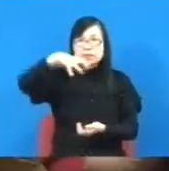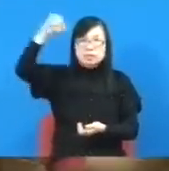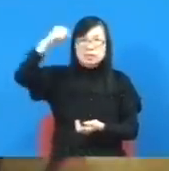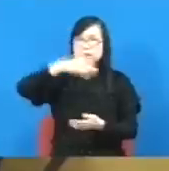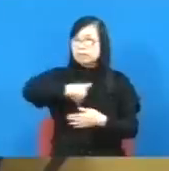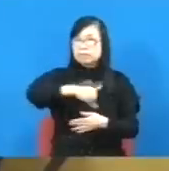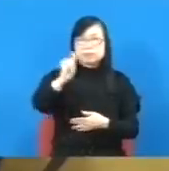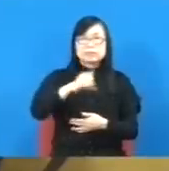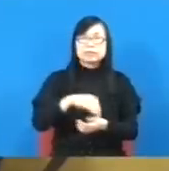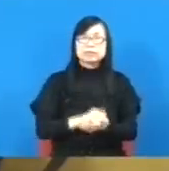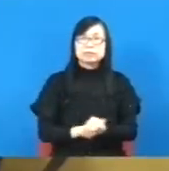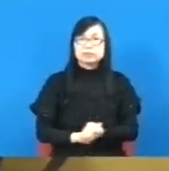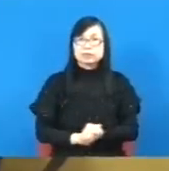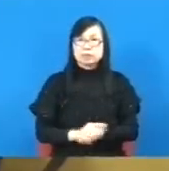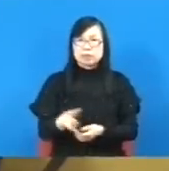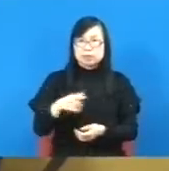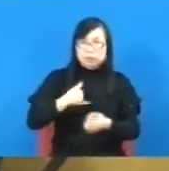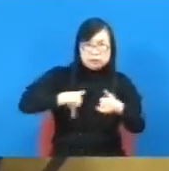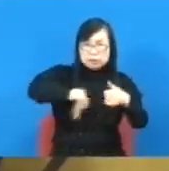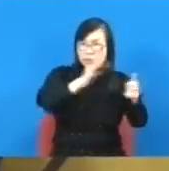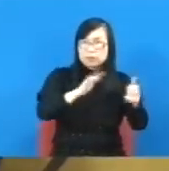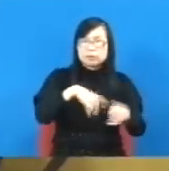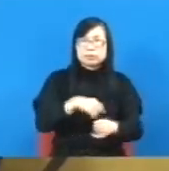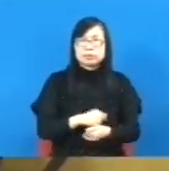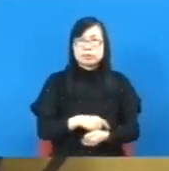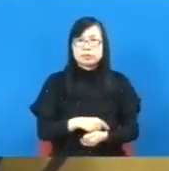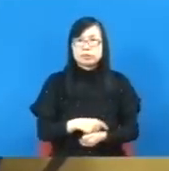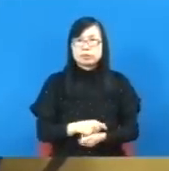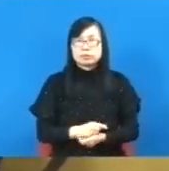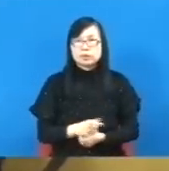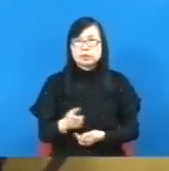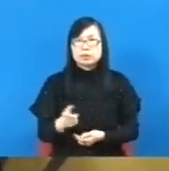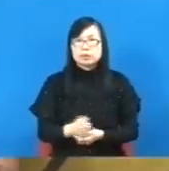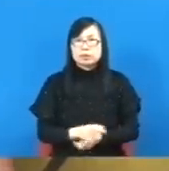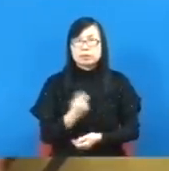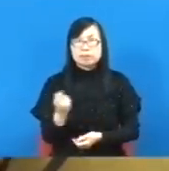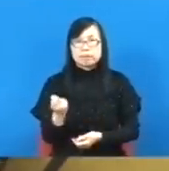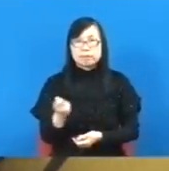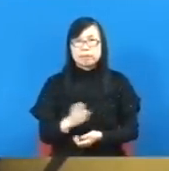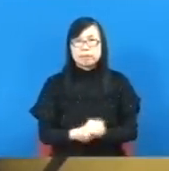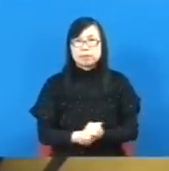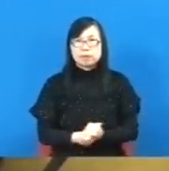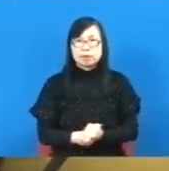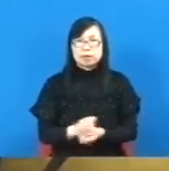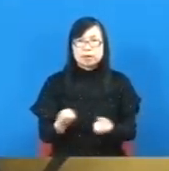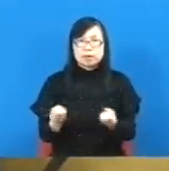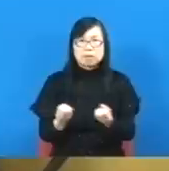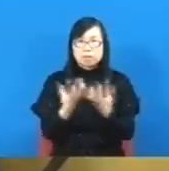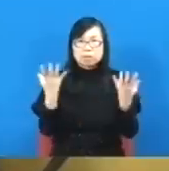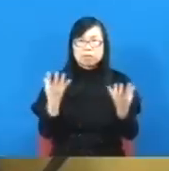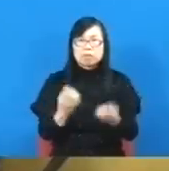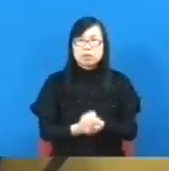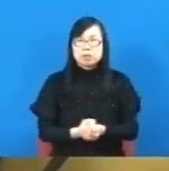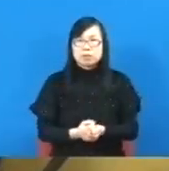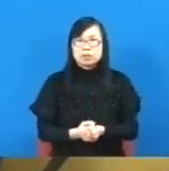走啊， 咪算好嘅咯，趕佢走。 係啊，黑暗之中有冇答我唔知啦。嗱，好簡單。咁呢件轟動國際嘅嘢，喂，